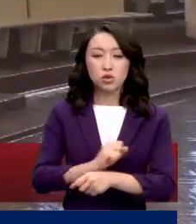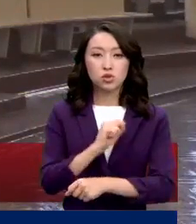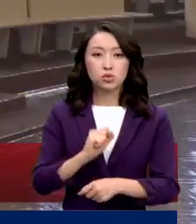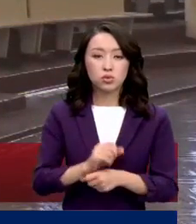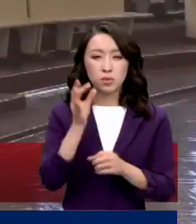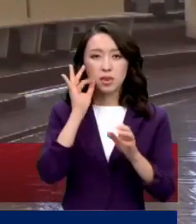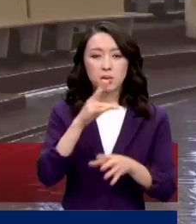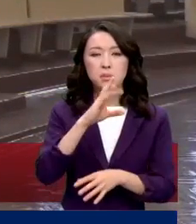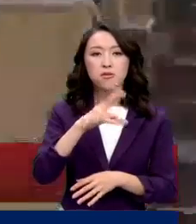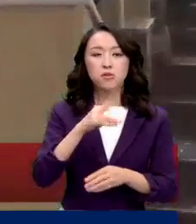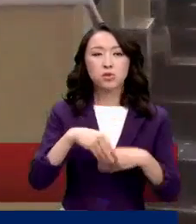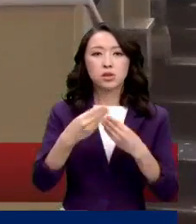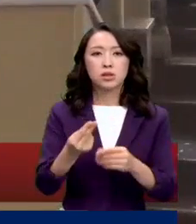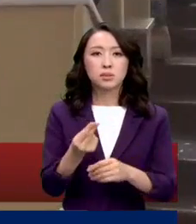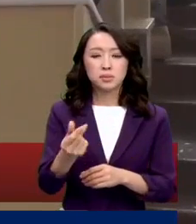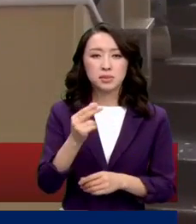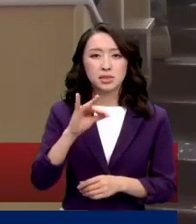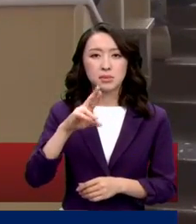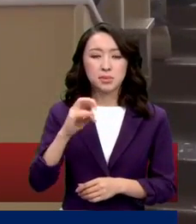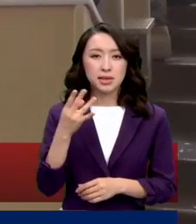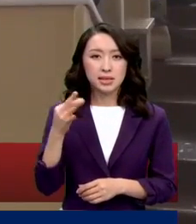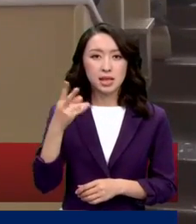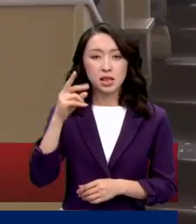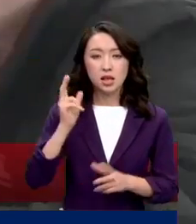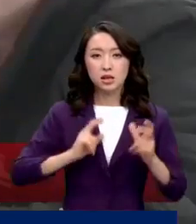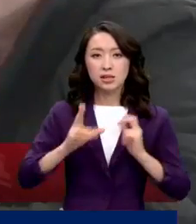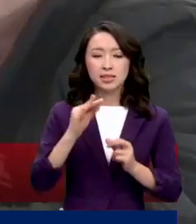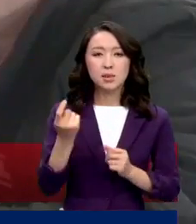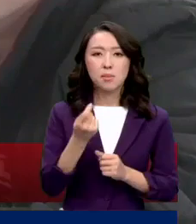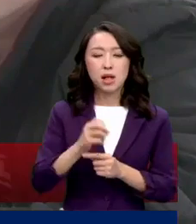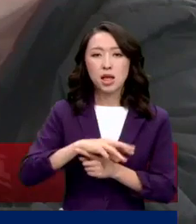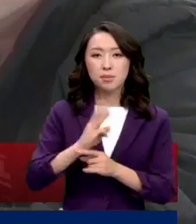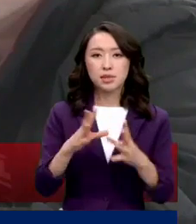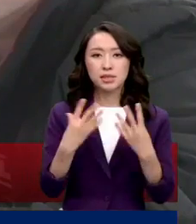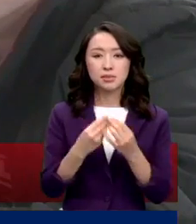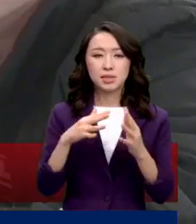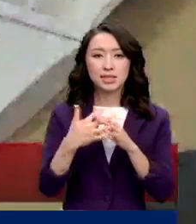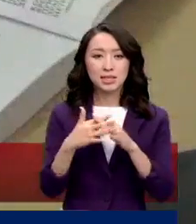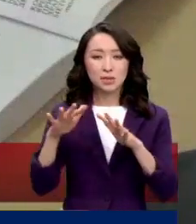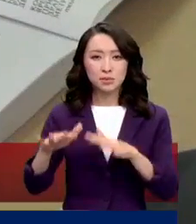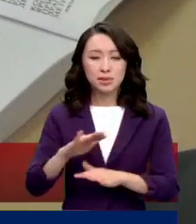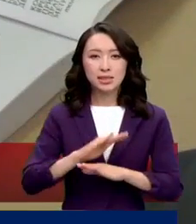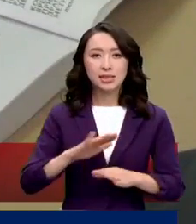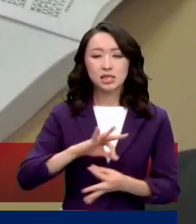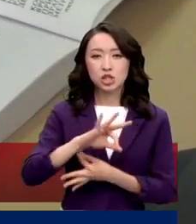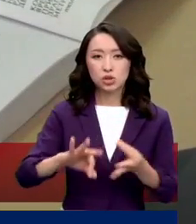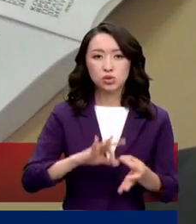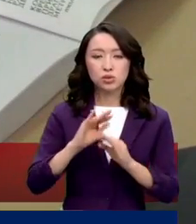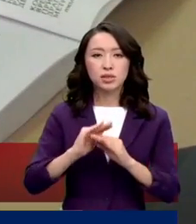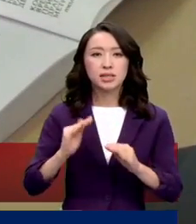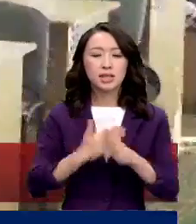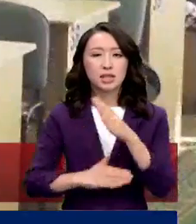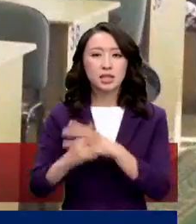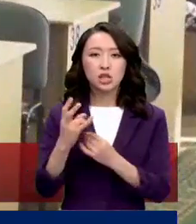Напомним, фонд предоставляет гранты со стипендиями для абитуриентов из малообеспеченных семей сельской местности, детей-сирот и детей с инвалидностью,